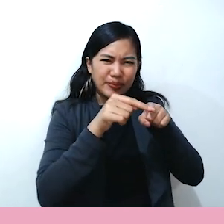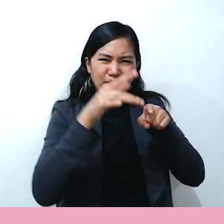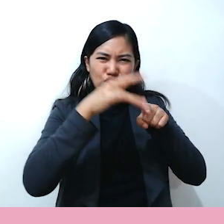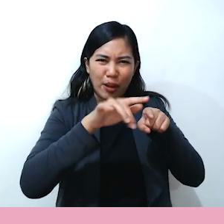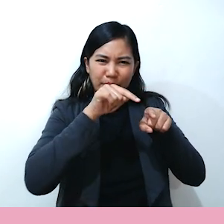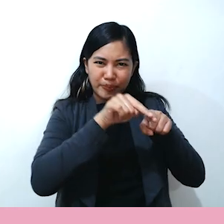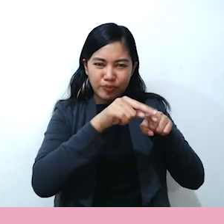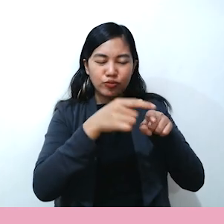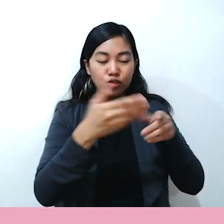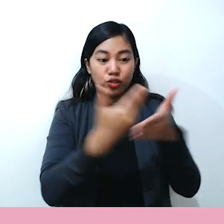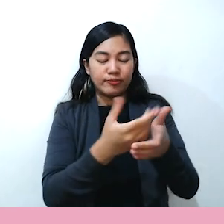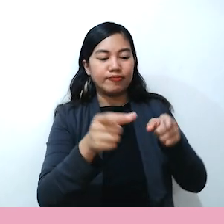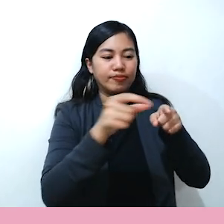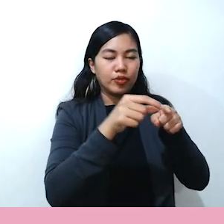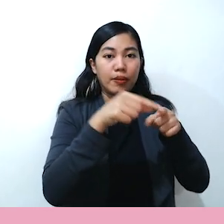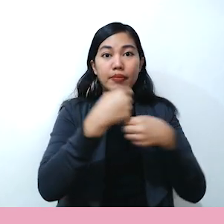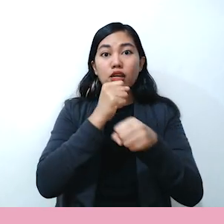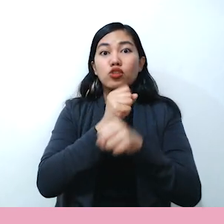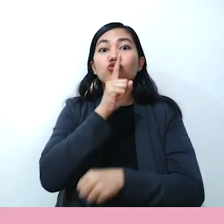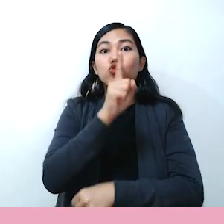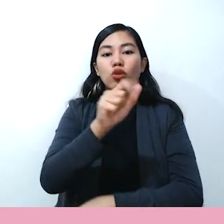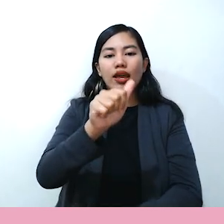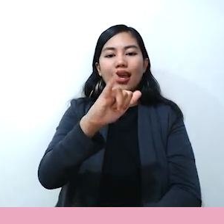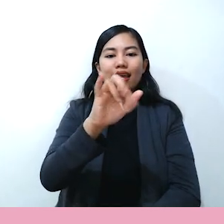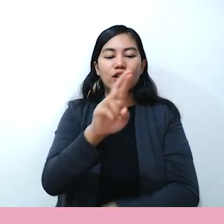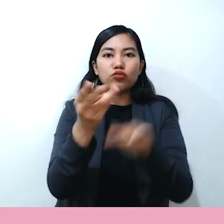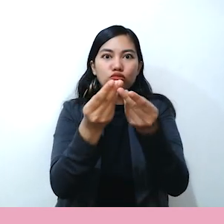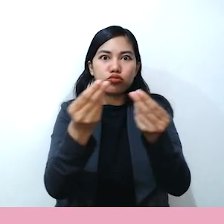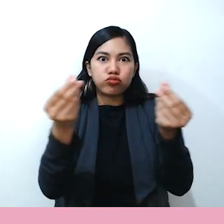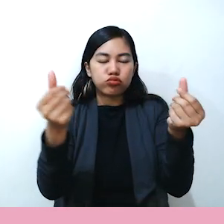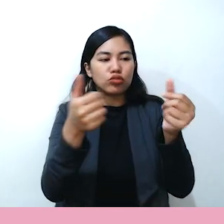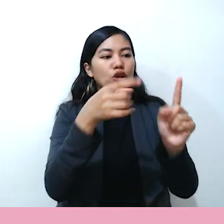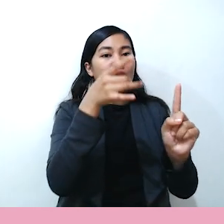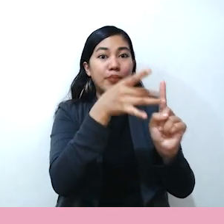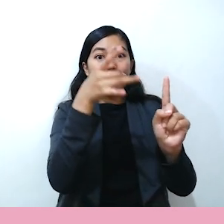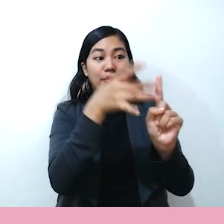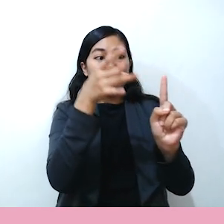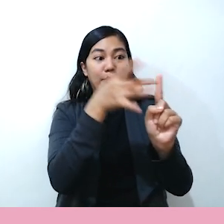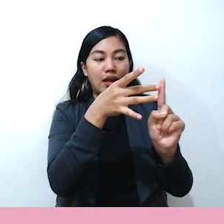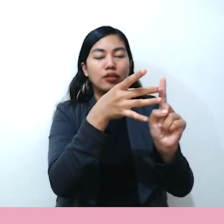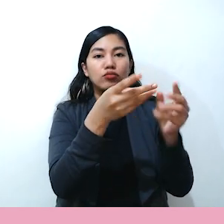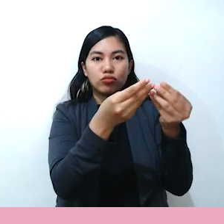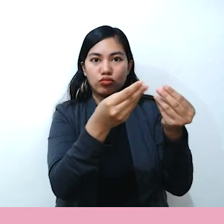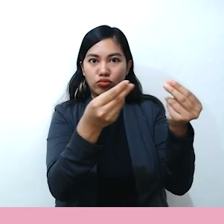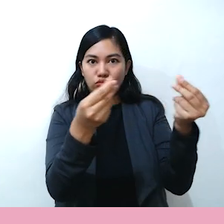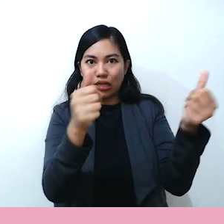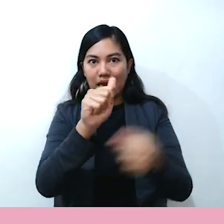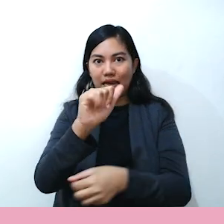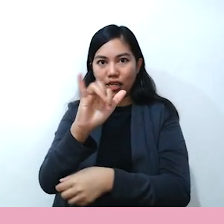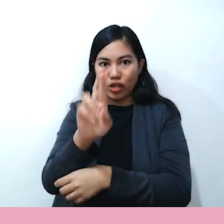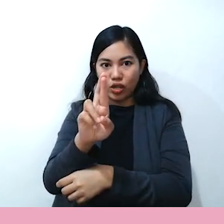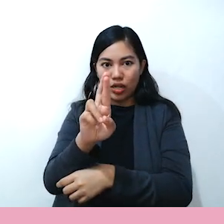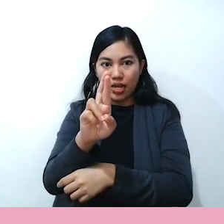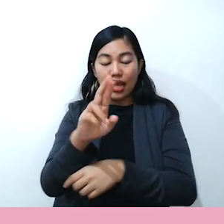Importanteng tiyakin na walang hangin sa loob ng pen kaya tinatapik ko ng mahina ang salamin gamit ang daliri ko ng ilang beses. Pagkatapos,